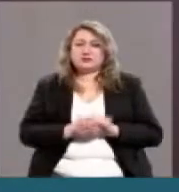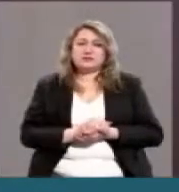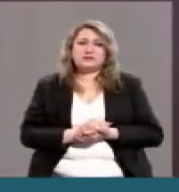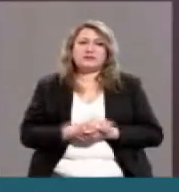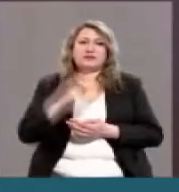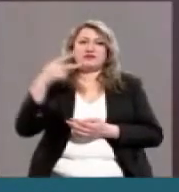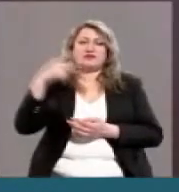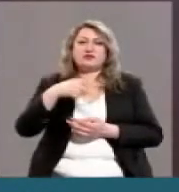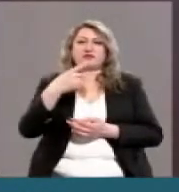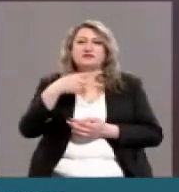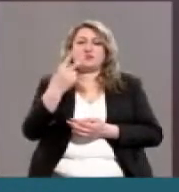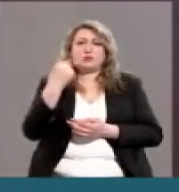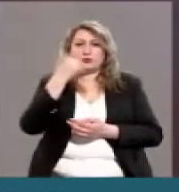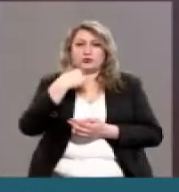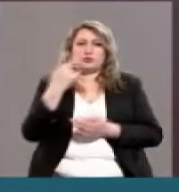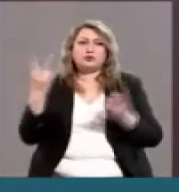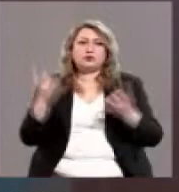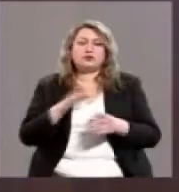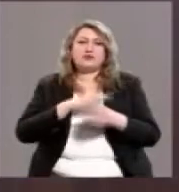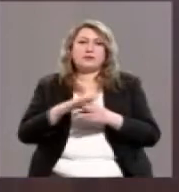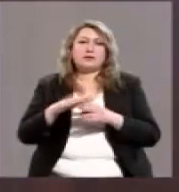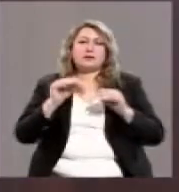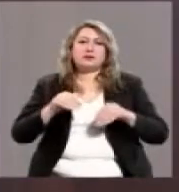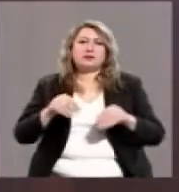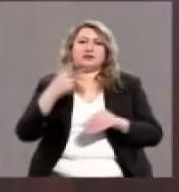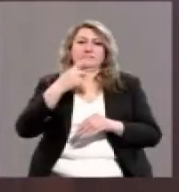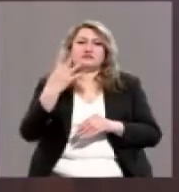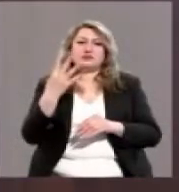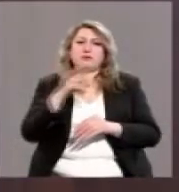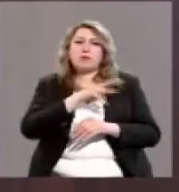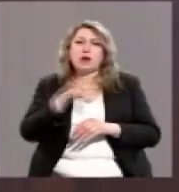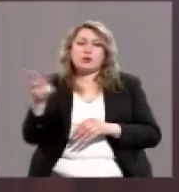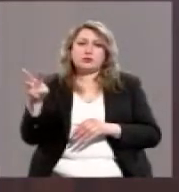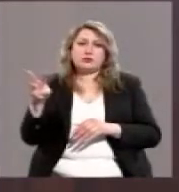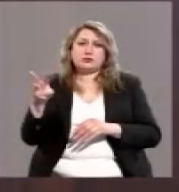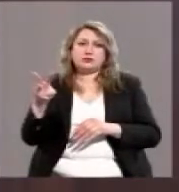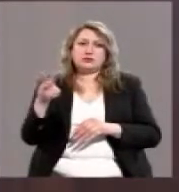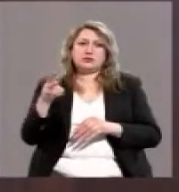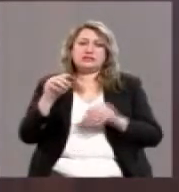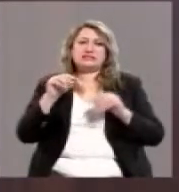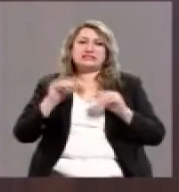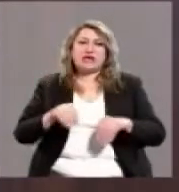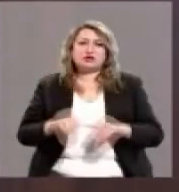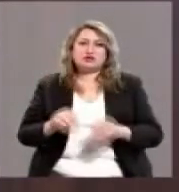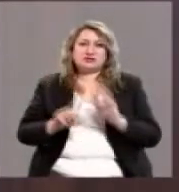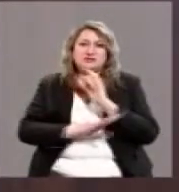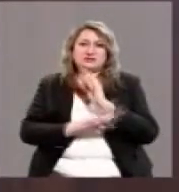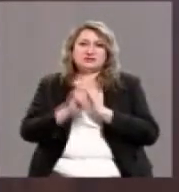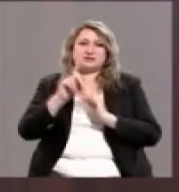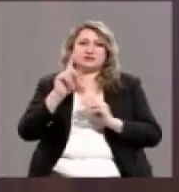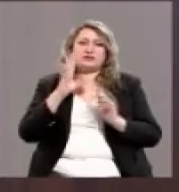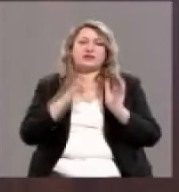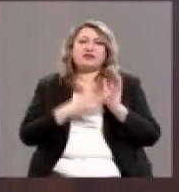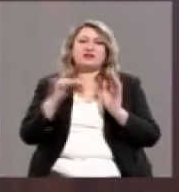В 2022 году необходимо выполнить посадку 24 миллионов сеянцев, что в 5,9